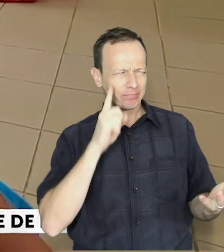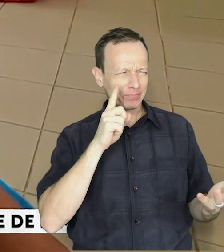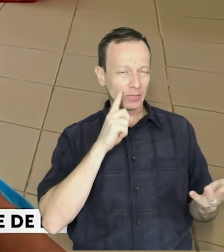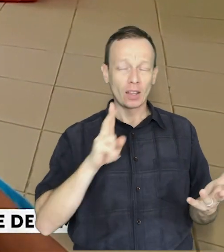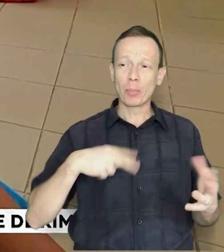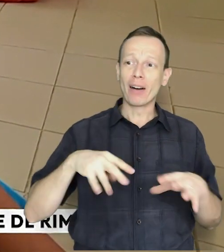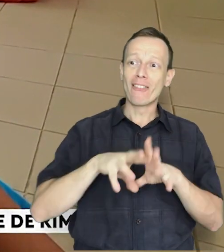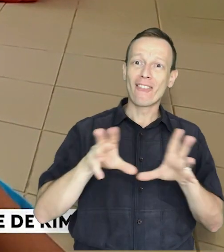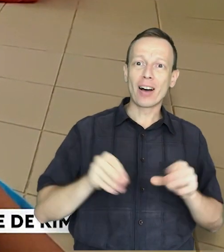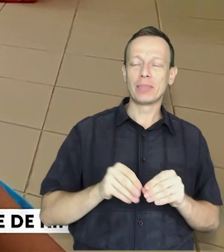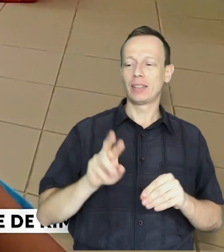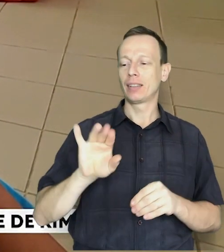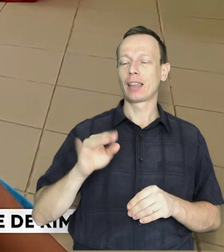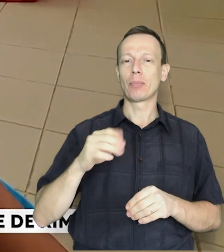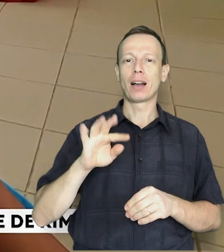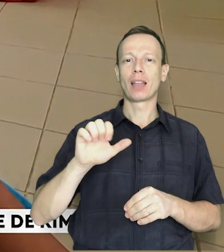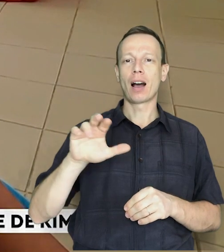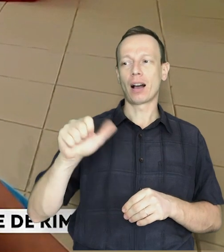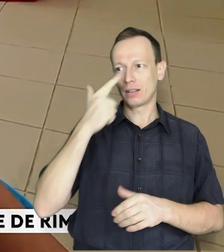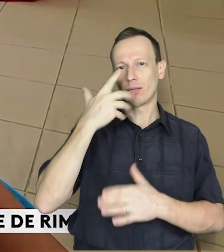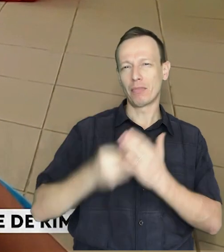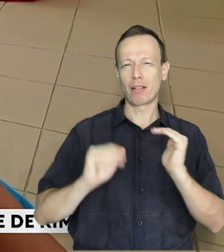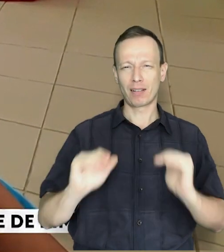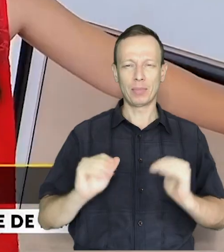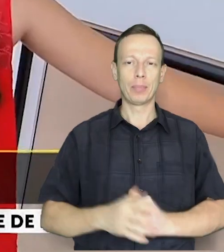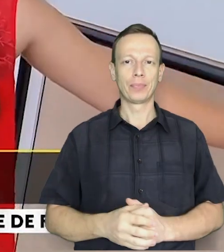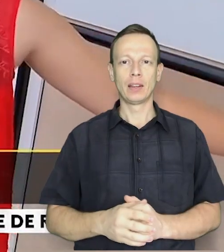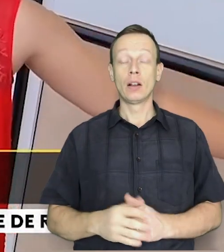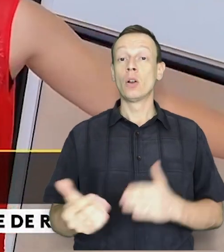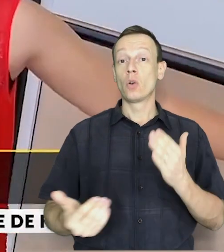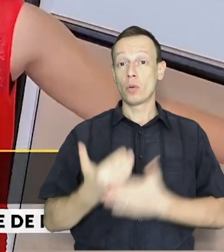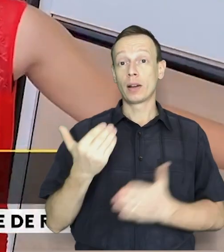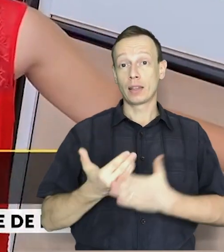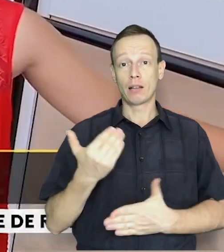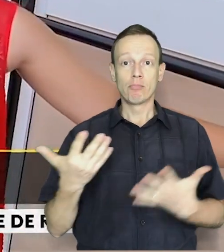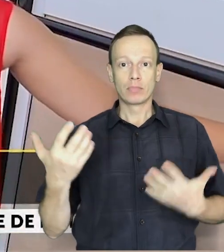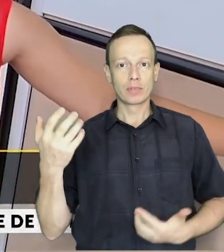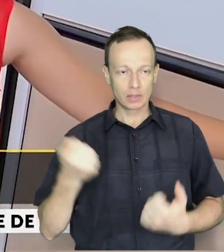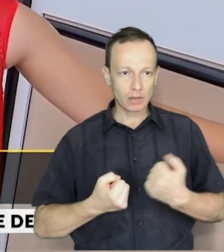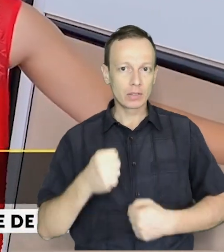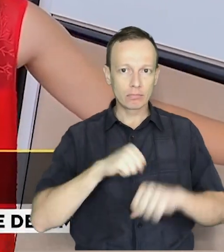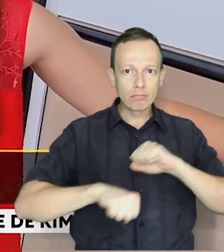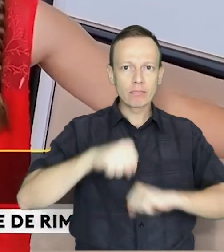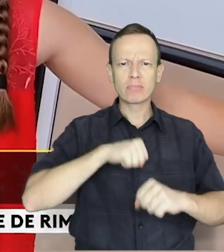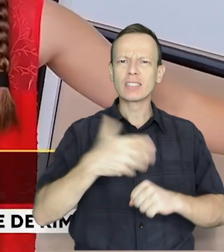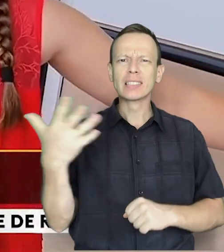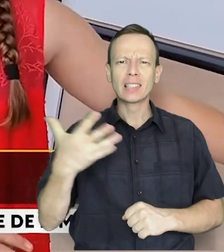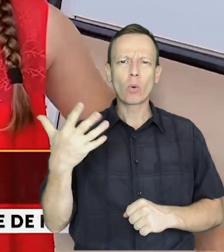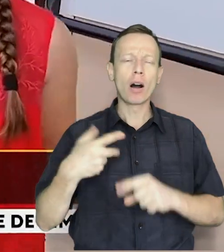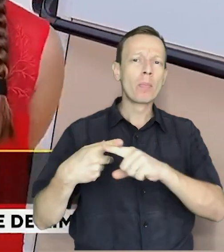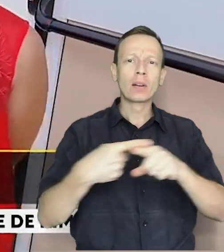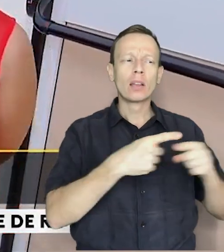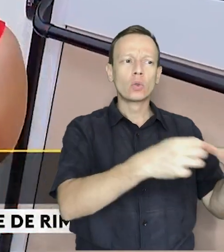Parce qu'il y a ma famille de Rimatara qui me manque. Les matins, on fait nos services. C'est